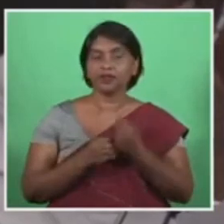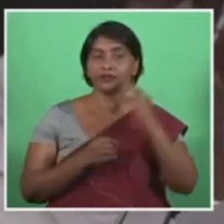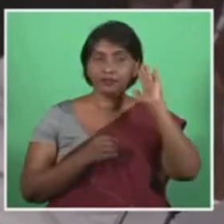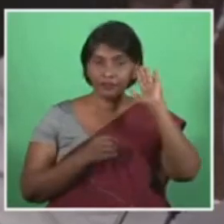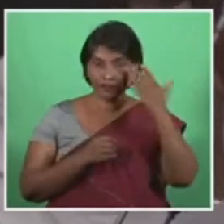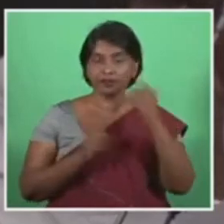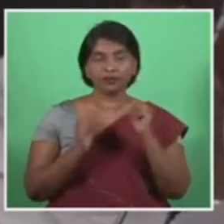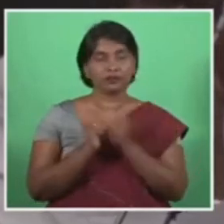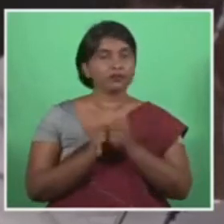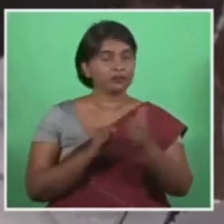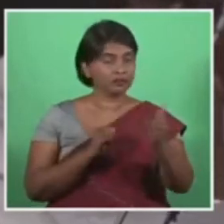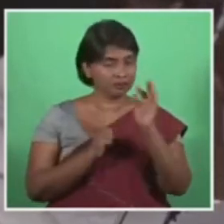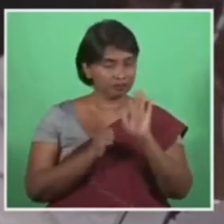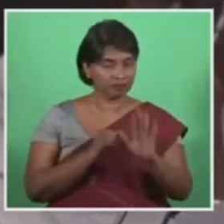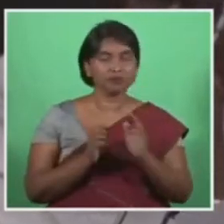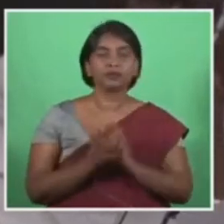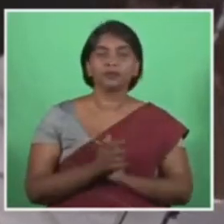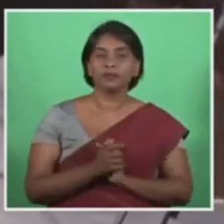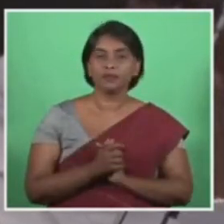විශේෂයෙන් කටයුතු කිරීමට